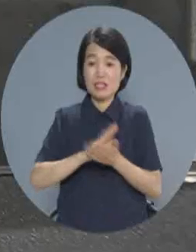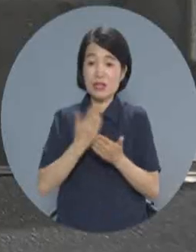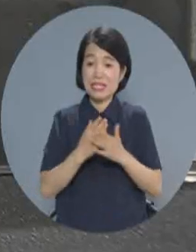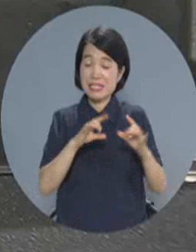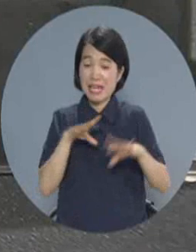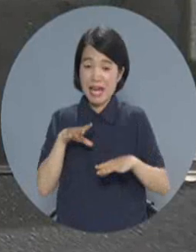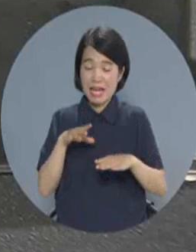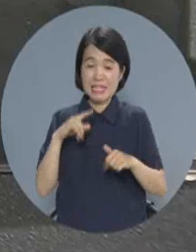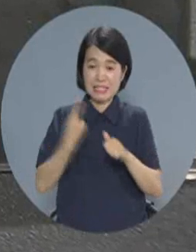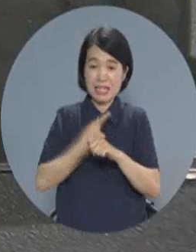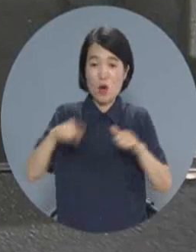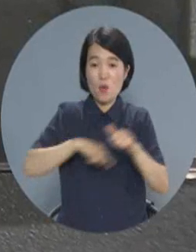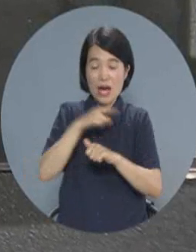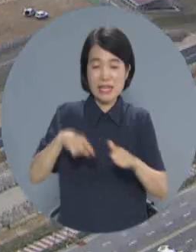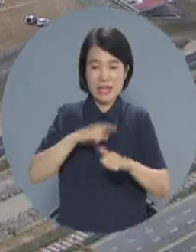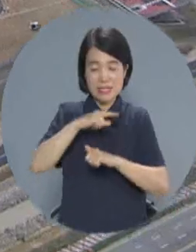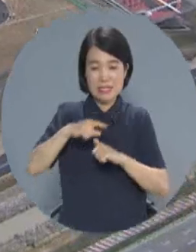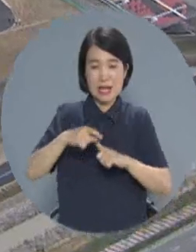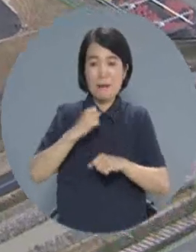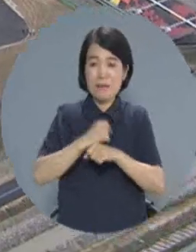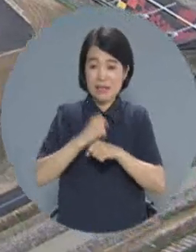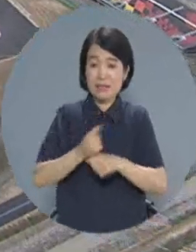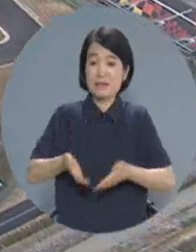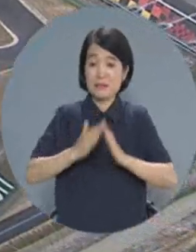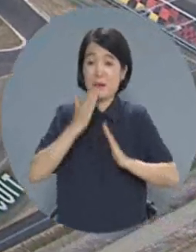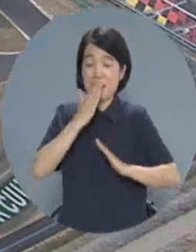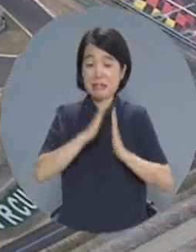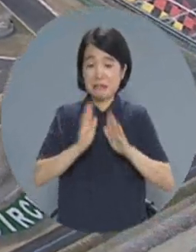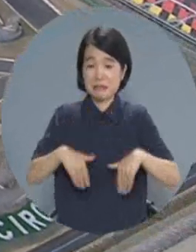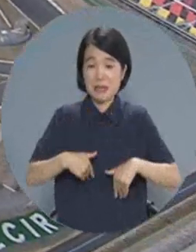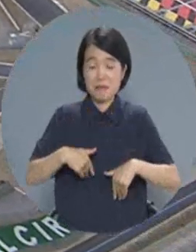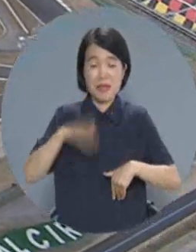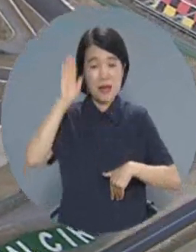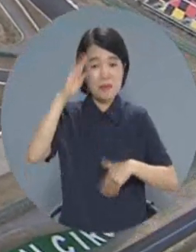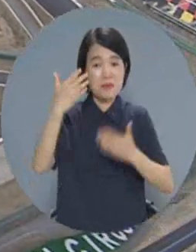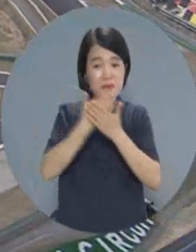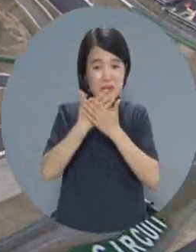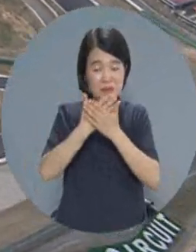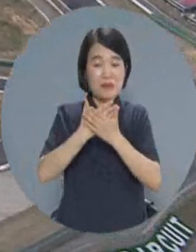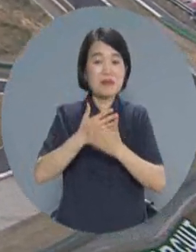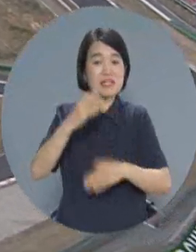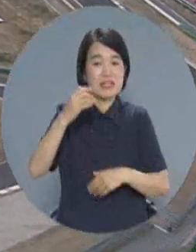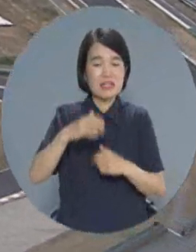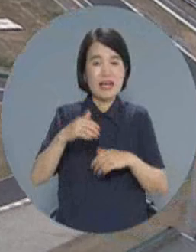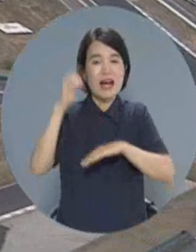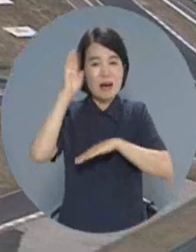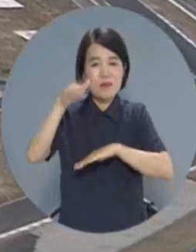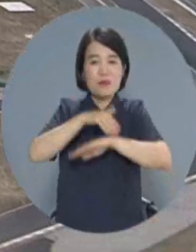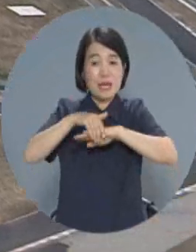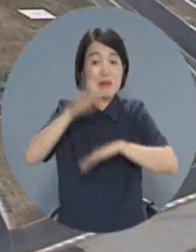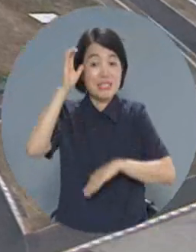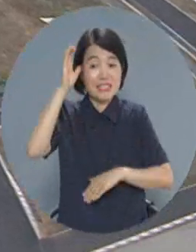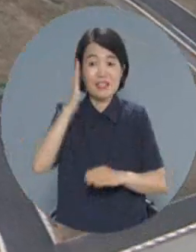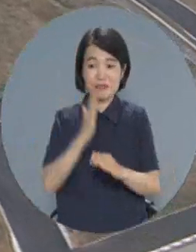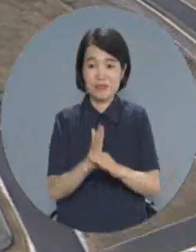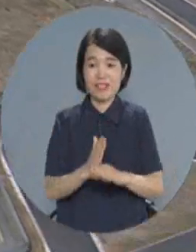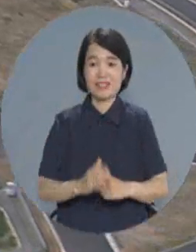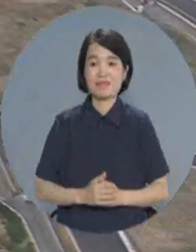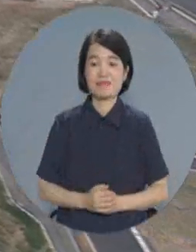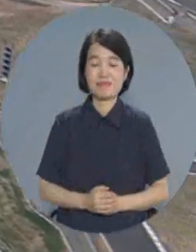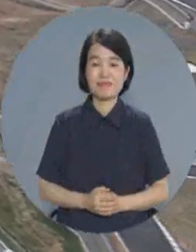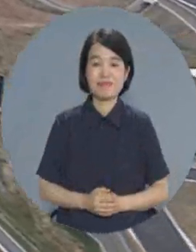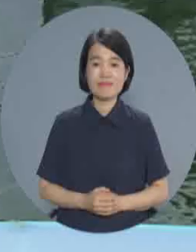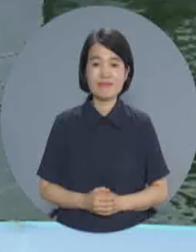친환경 전기차 산업의 생태계 조성이란 전남의 청사진을 펼치고 있습니다. MBC 뉴스 문현철입니다.